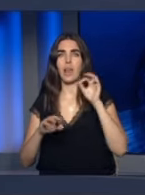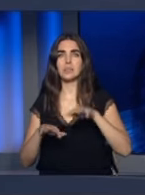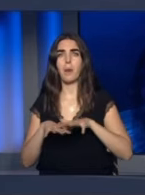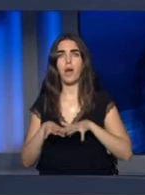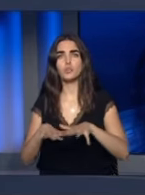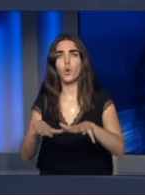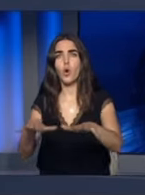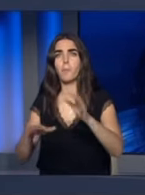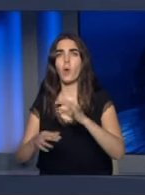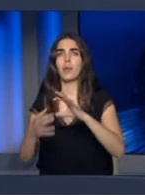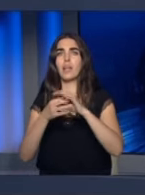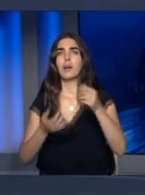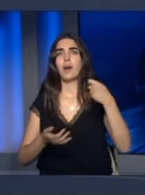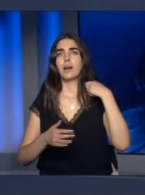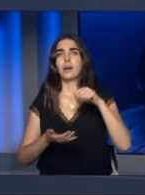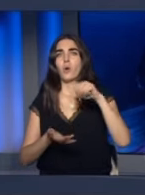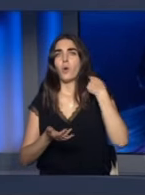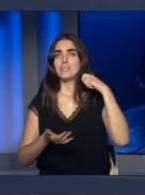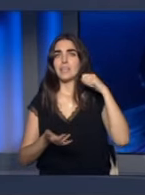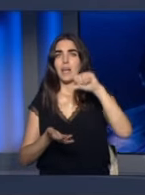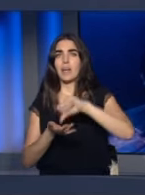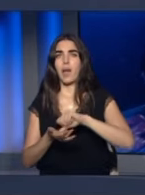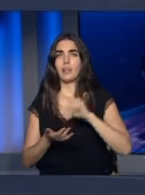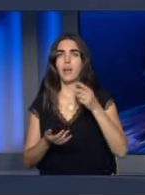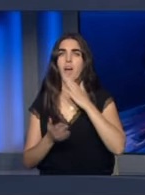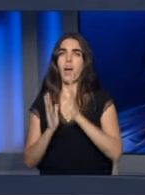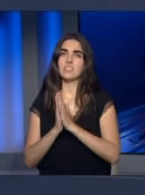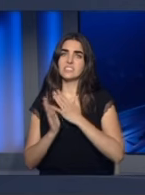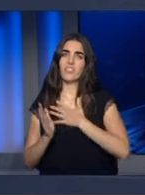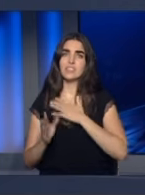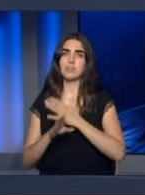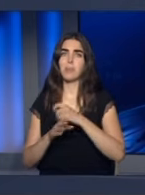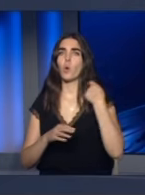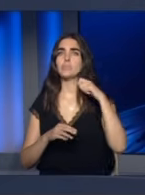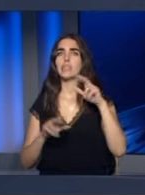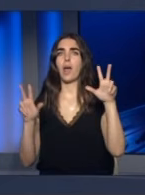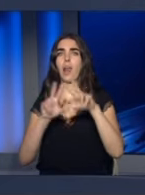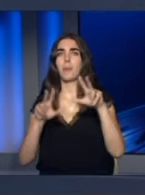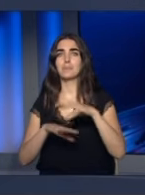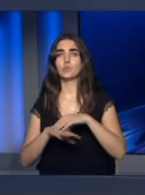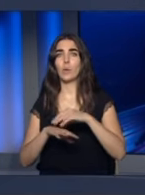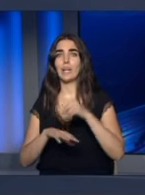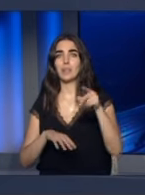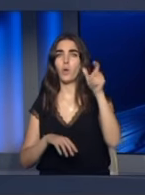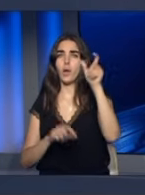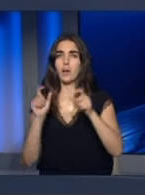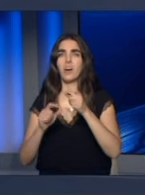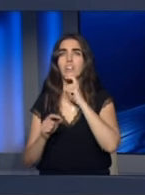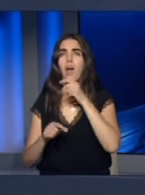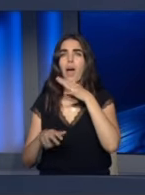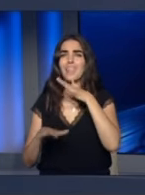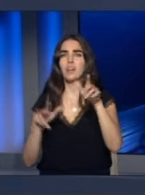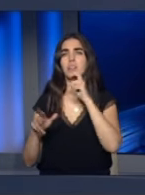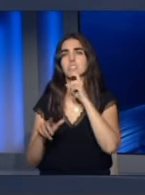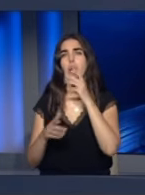عن محاوله هجوم وافادت السفاره الايرانيه متاسفه ان بعض وسائل الاعلام السويدي نقلت ادعاءات كاذبه